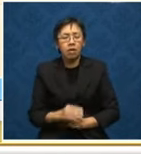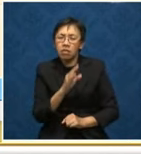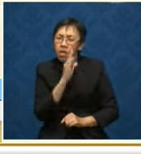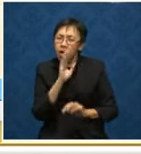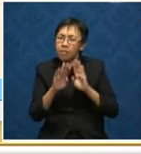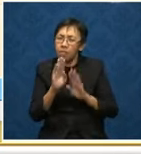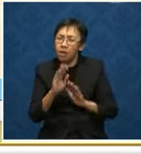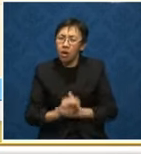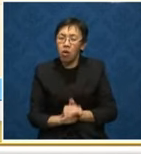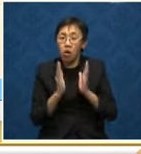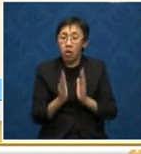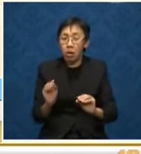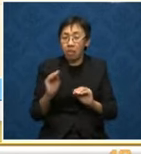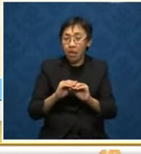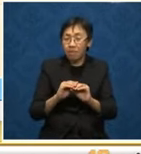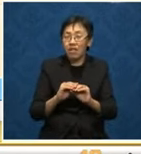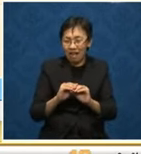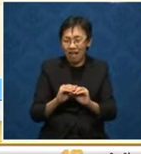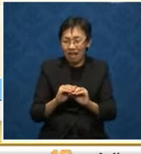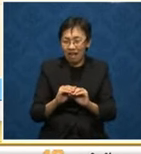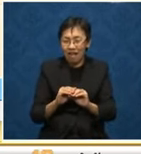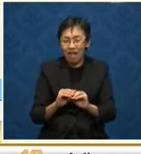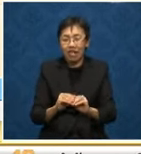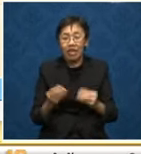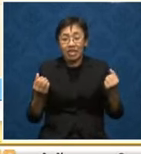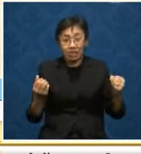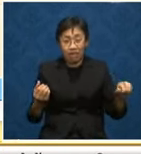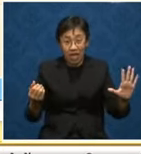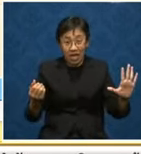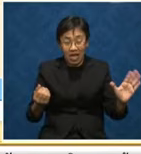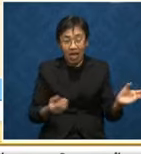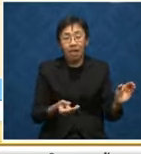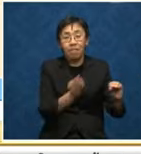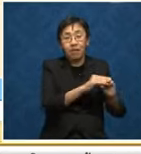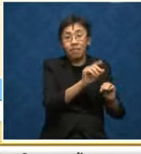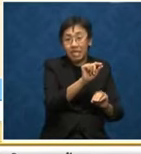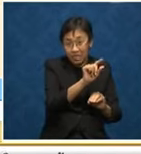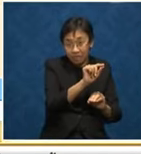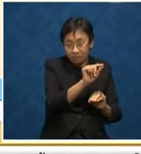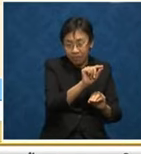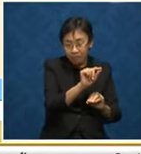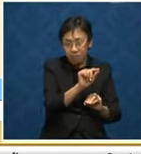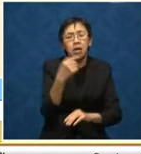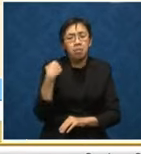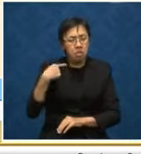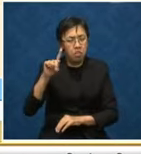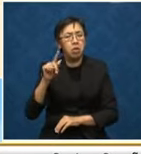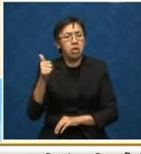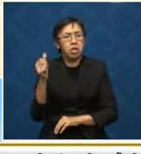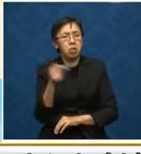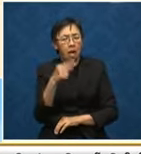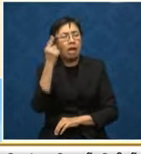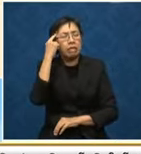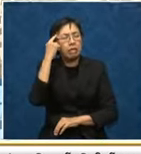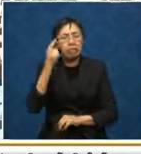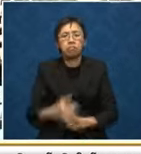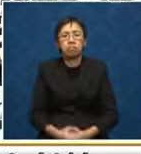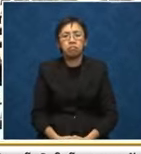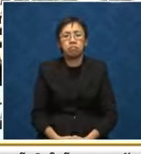คิดว่าการหารือจาก15เป็น20คนจะได้ประโยชน์สูงกว่าครับขอบคุณมากครับ